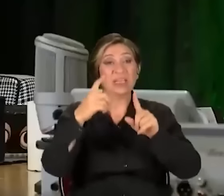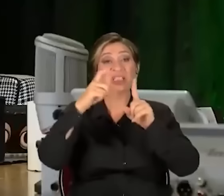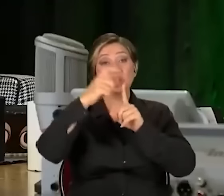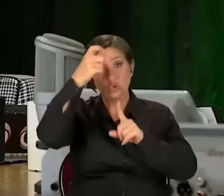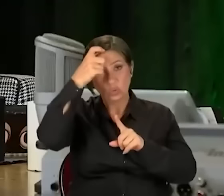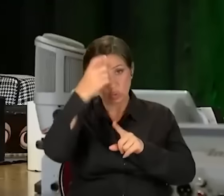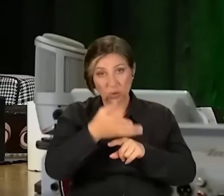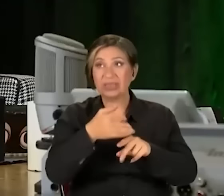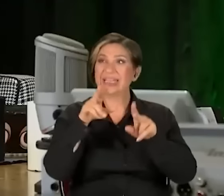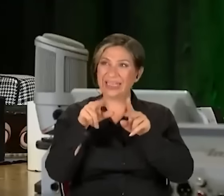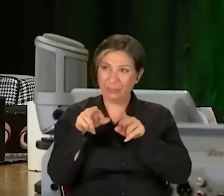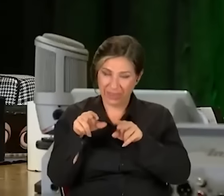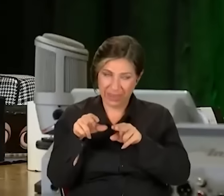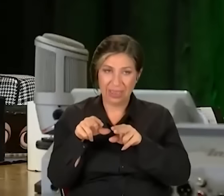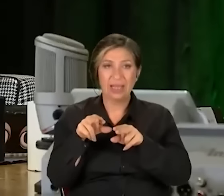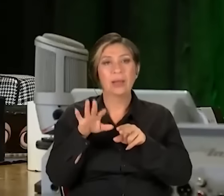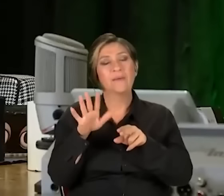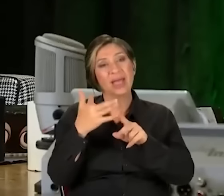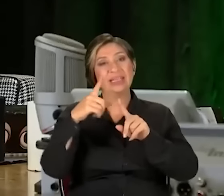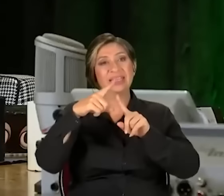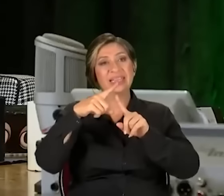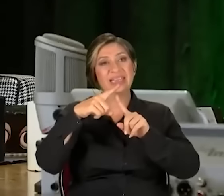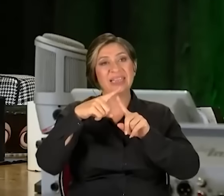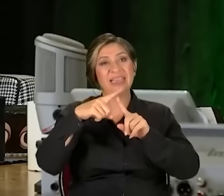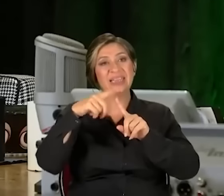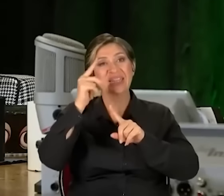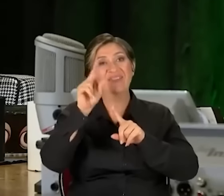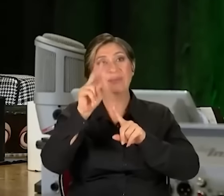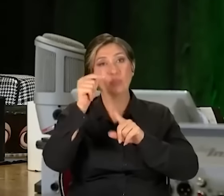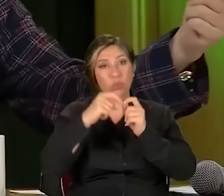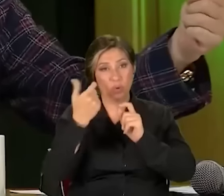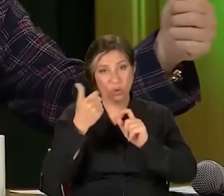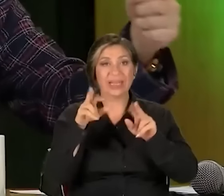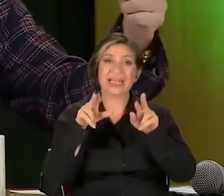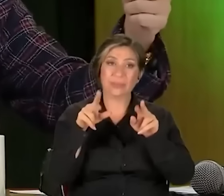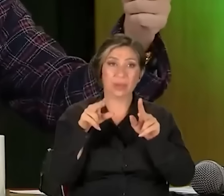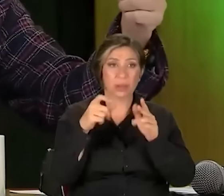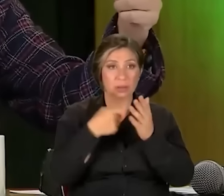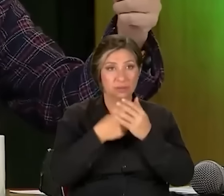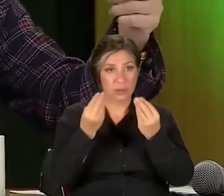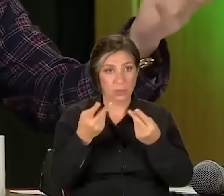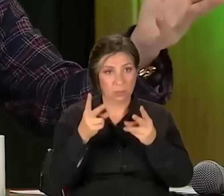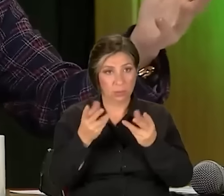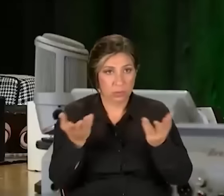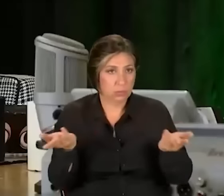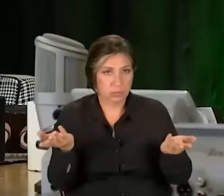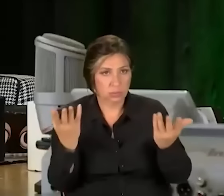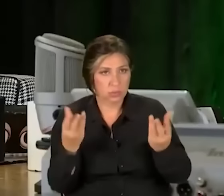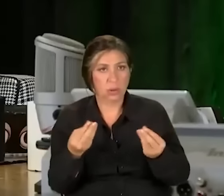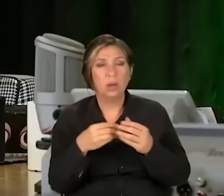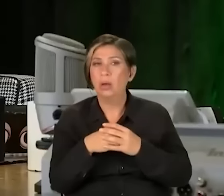Digiturk gibi ya da TV bu gibi. İsim veriliyor mu televizyonda? Tabii ne